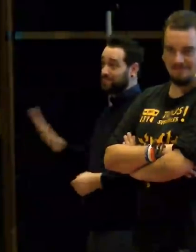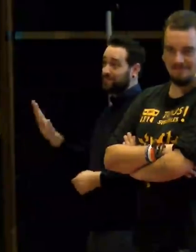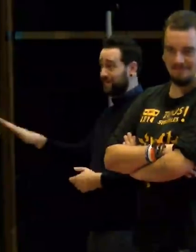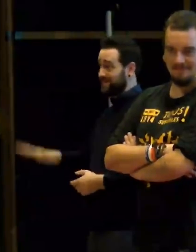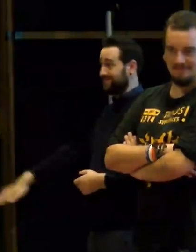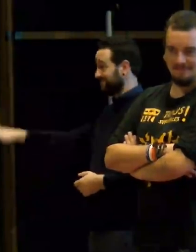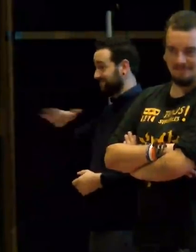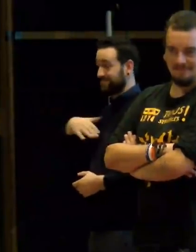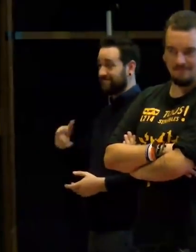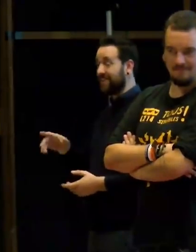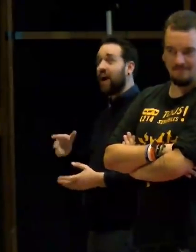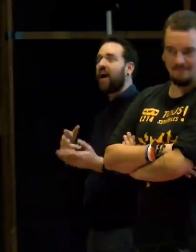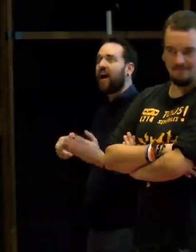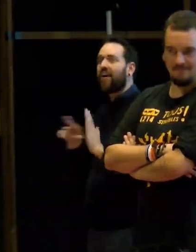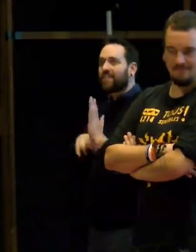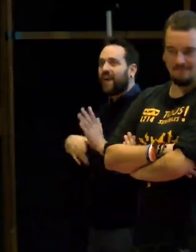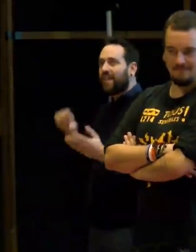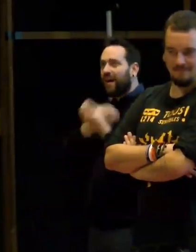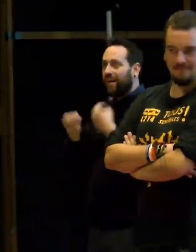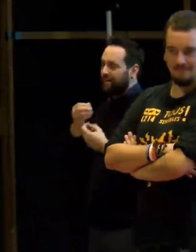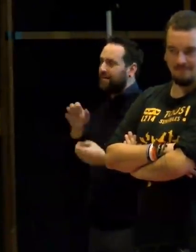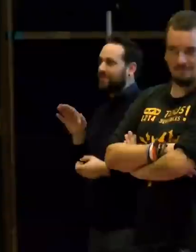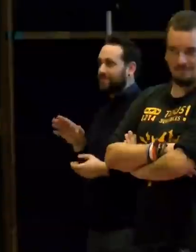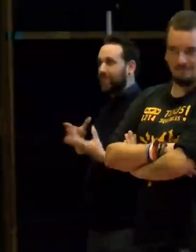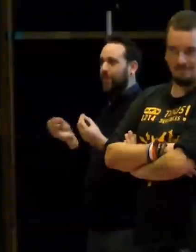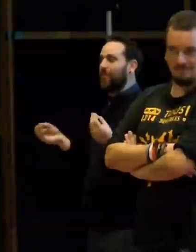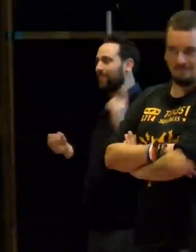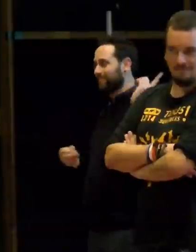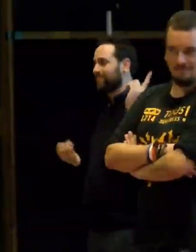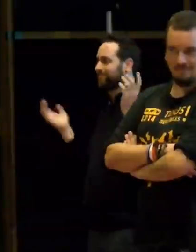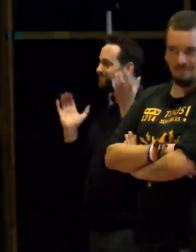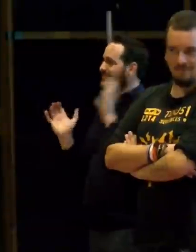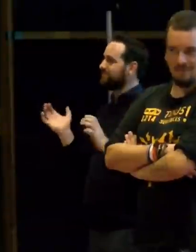Voilà. Les recettes, il y en a plein, il y en a de plus en plus.